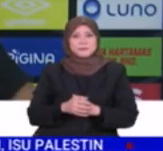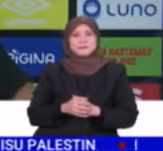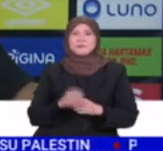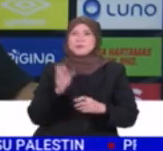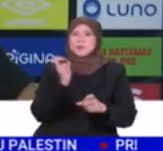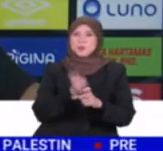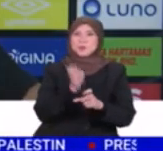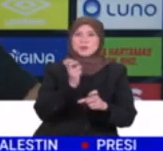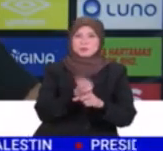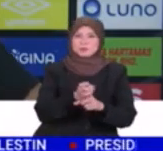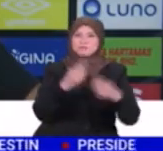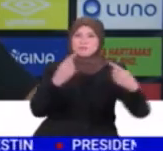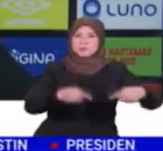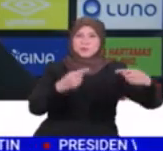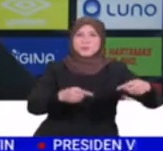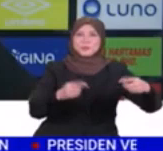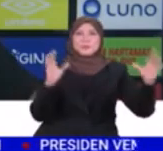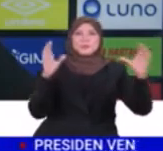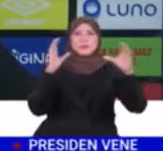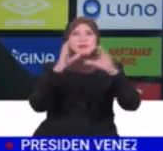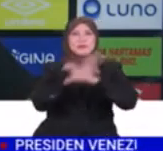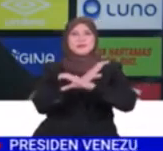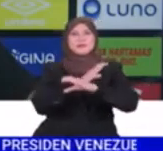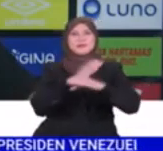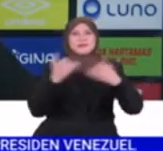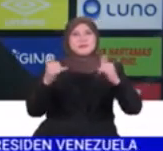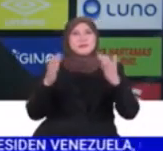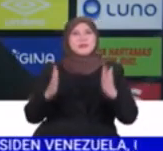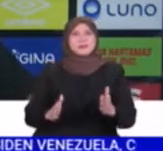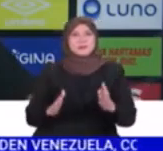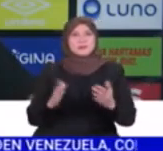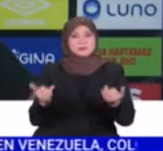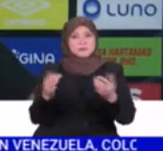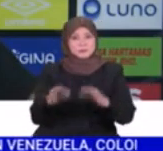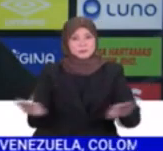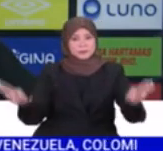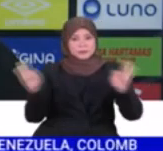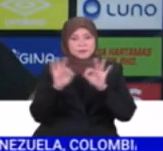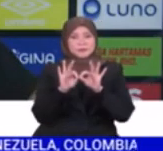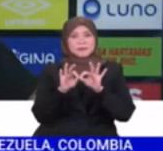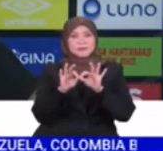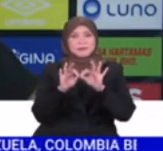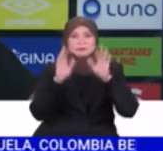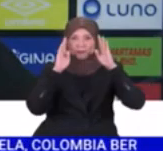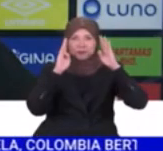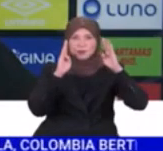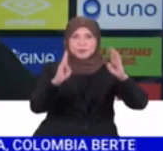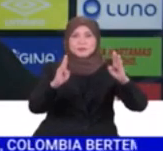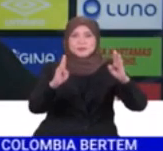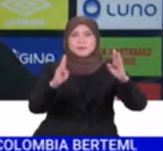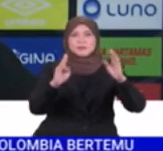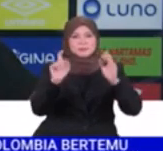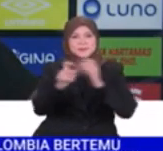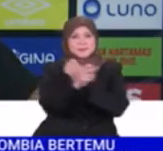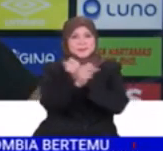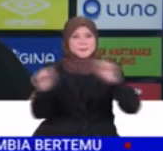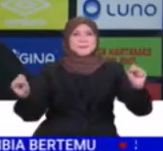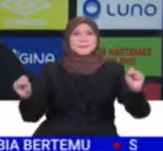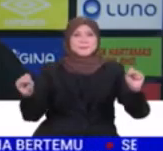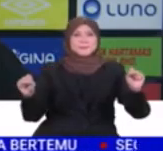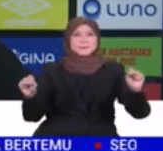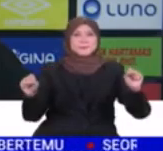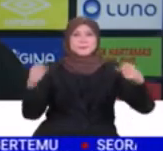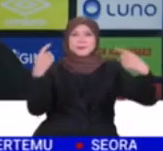tugas yang mudah lah. Saya rasa satu cabaran untuk pemain. Yang penting player fokus dan ready, bersedia